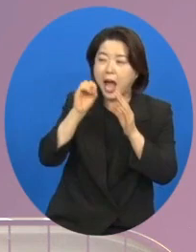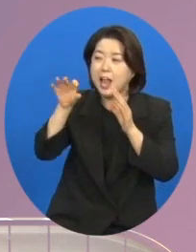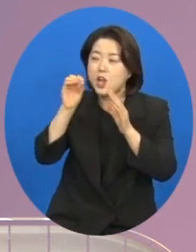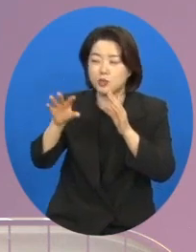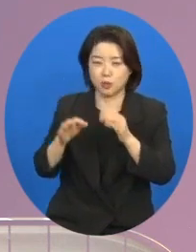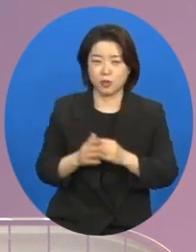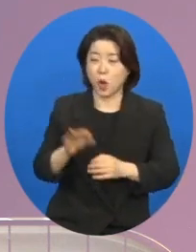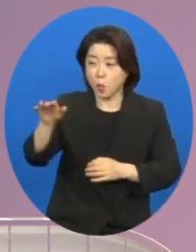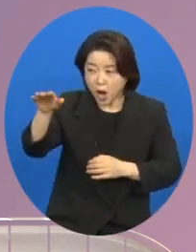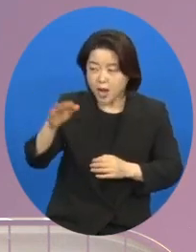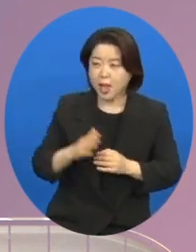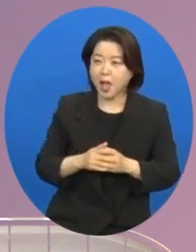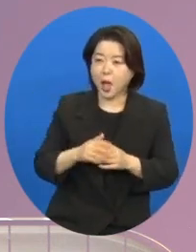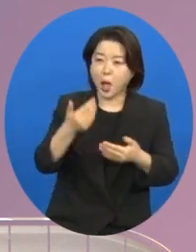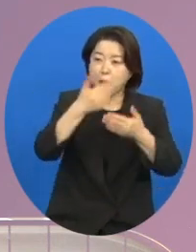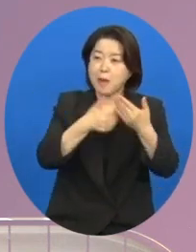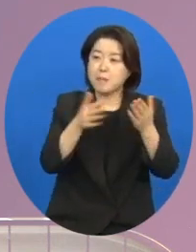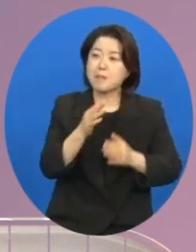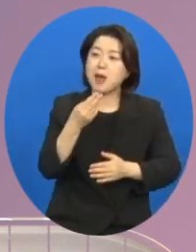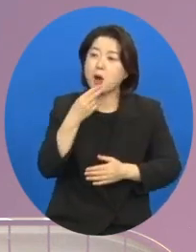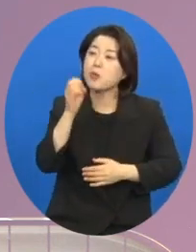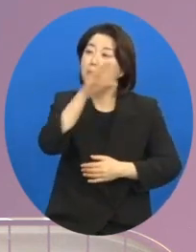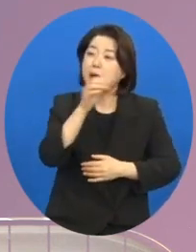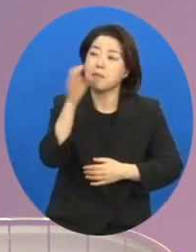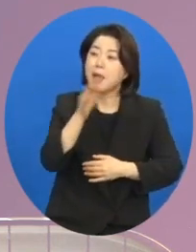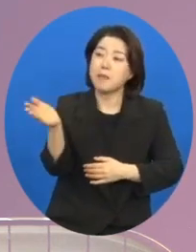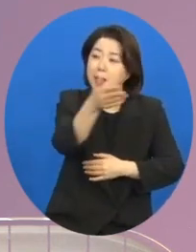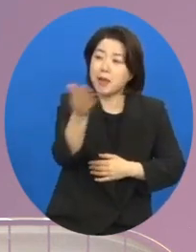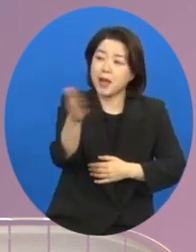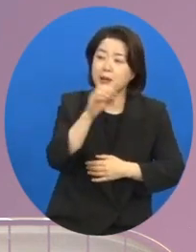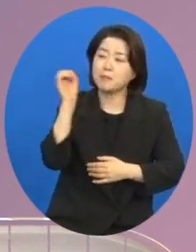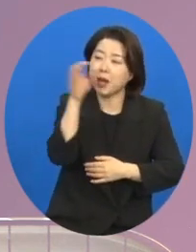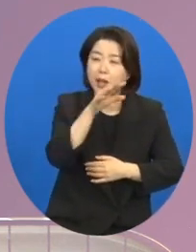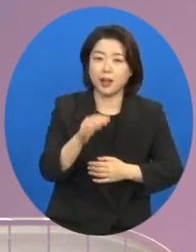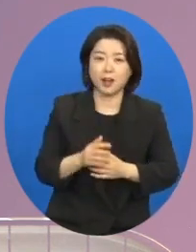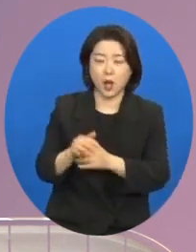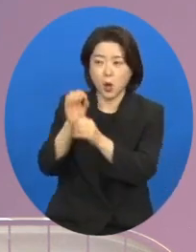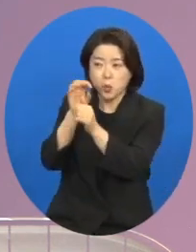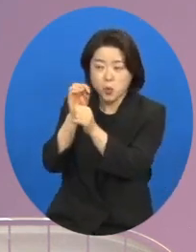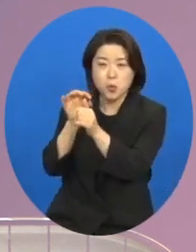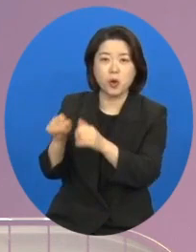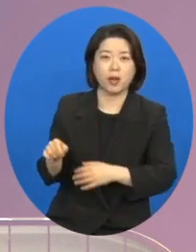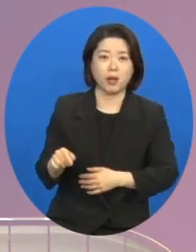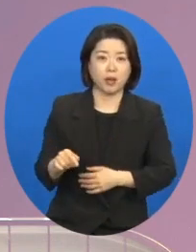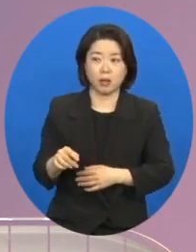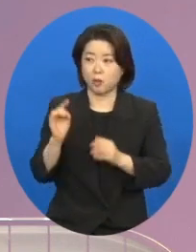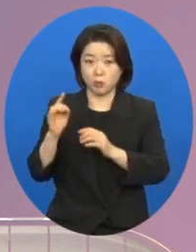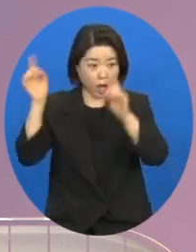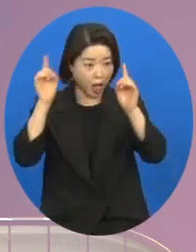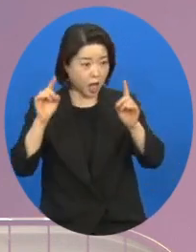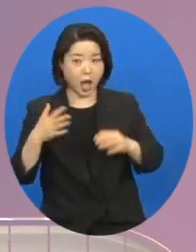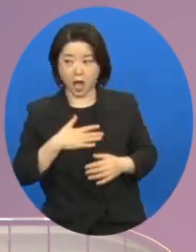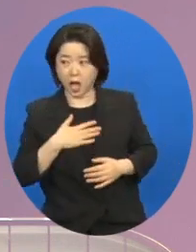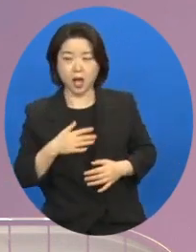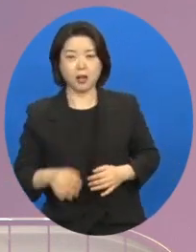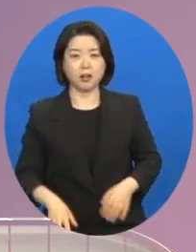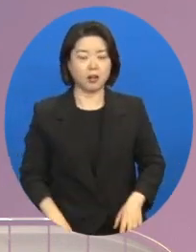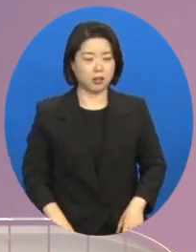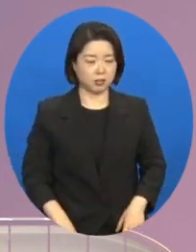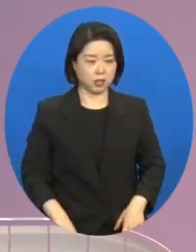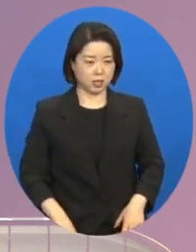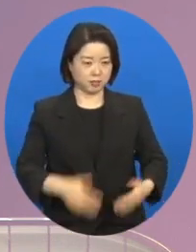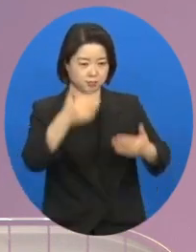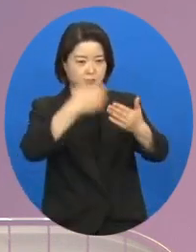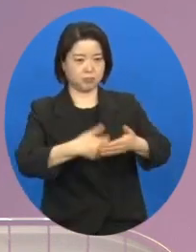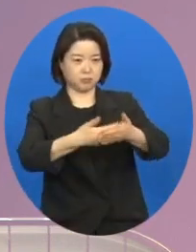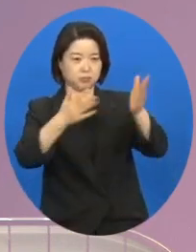원리, 빈방 없어요 라고 얘기해. 빈방 없어요. 가만히 있던 원리가 정신이 들었는지 빈방